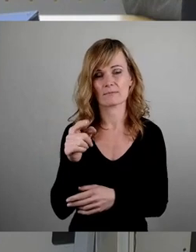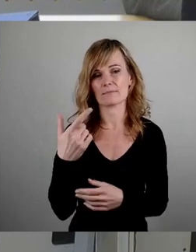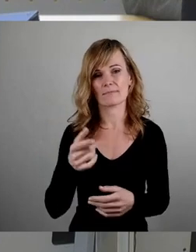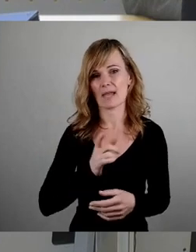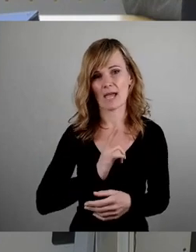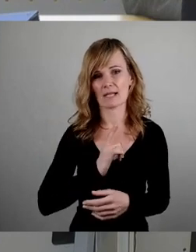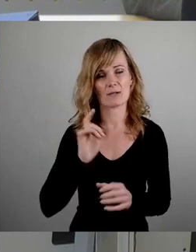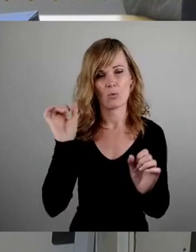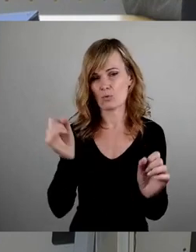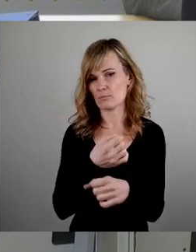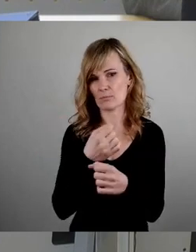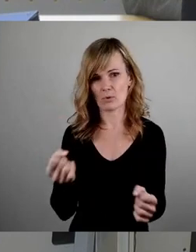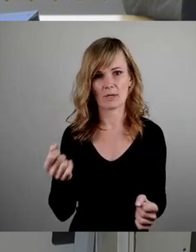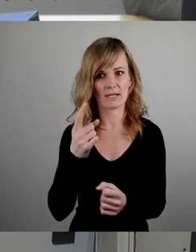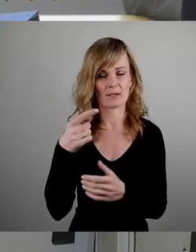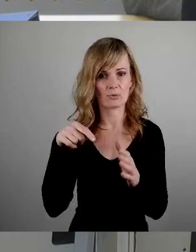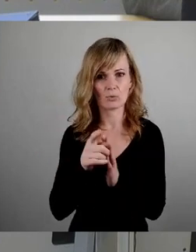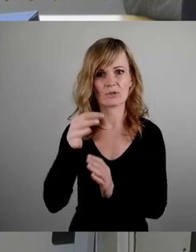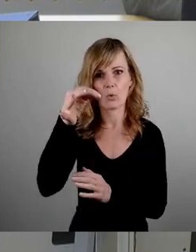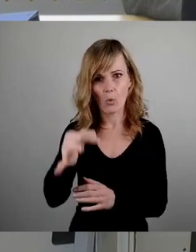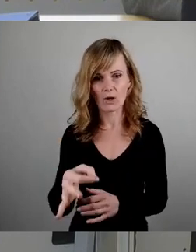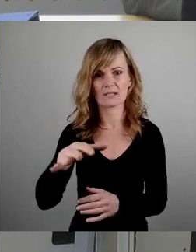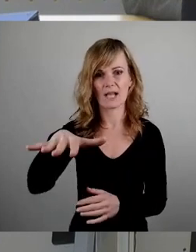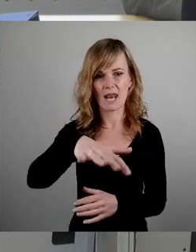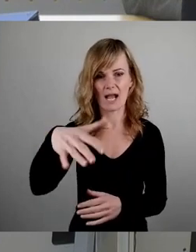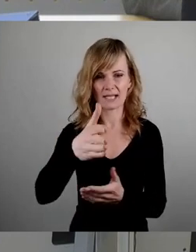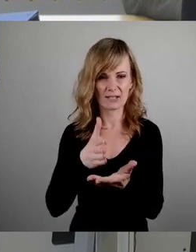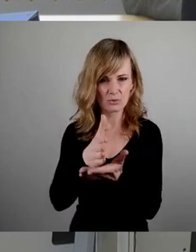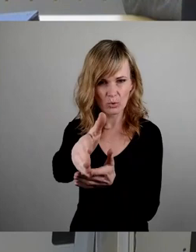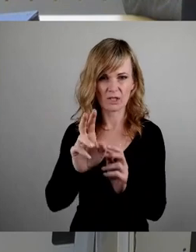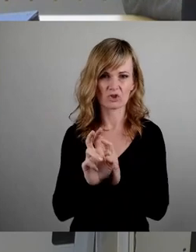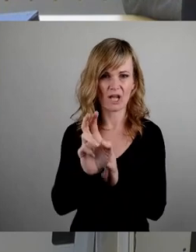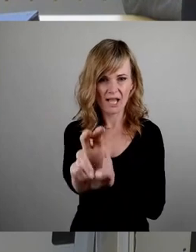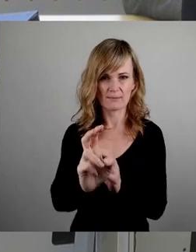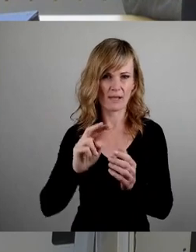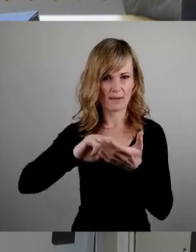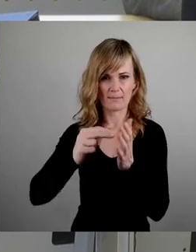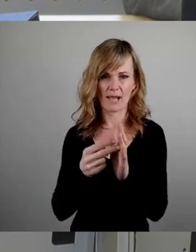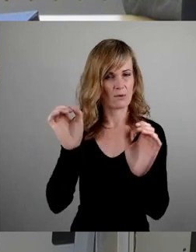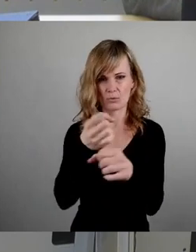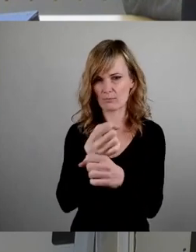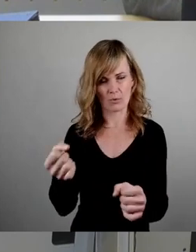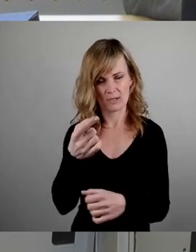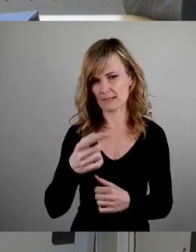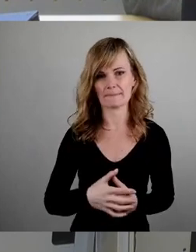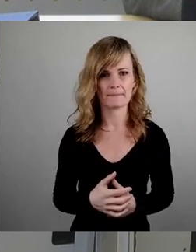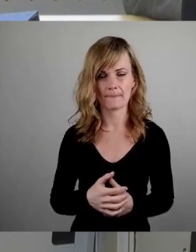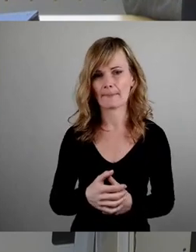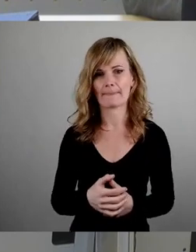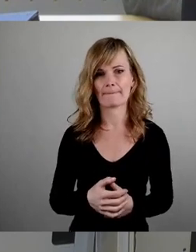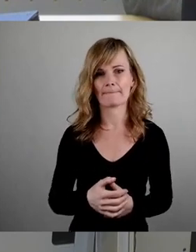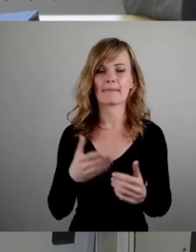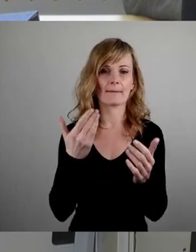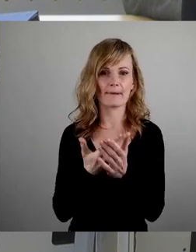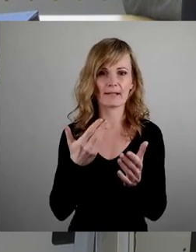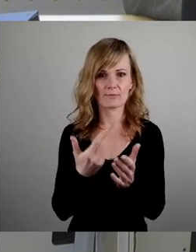der Unmöglichkeit ist, durch die Ortslage von Weißig hindurch die Straßenbahn zu planen. Es ist zum Beispiel eine